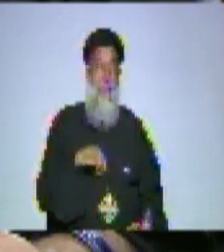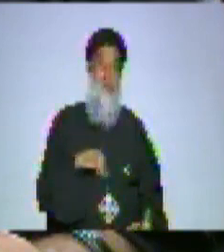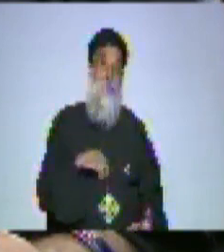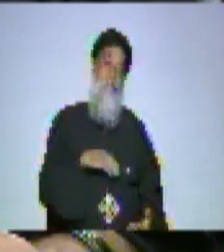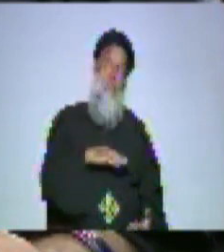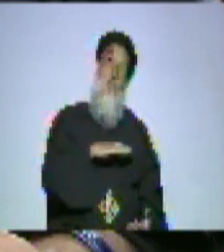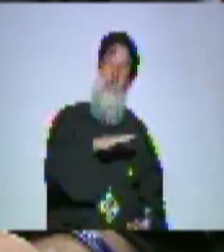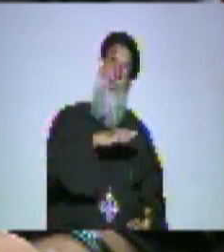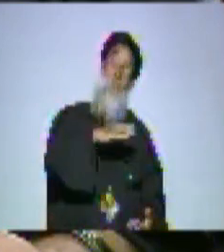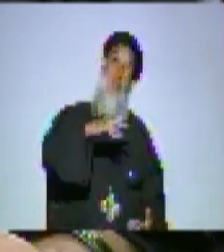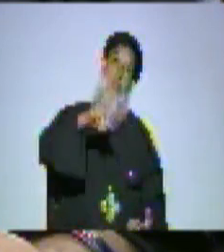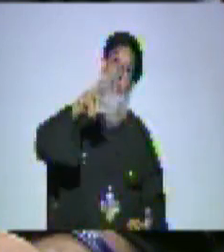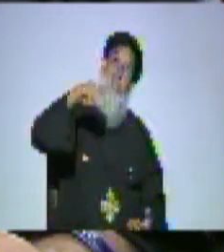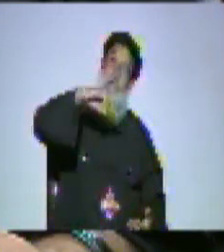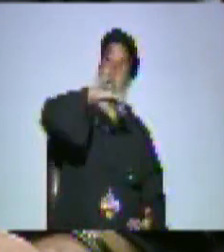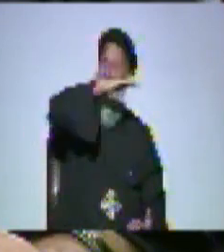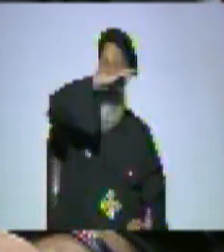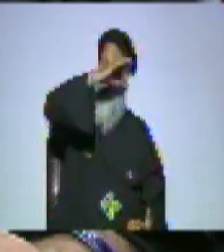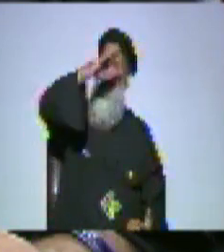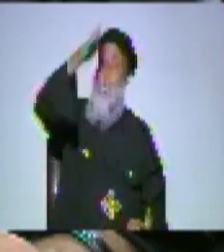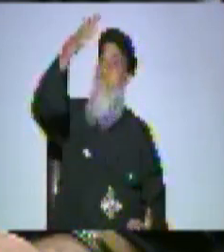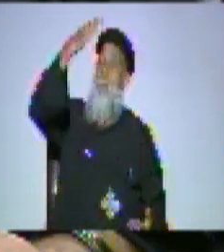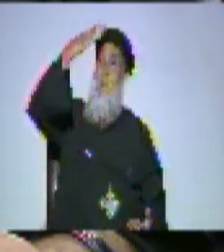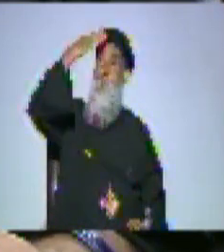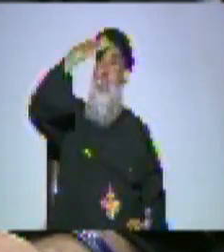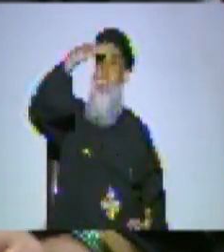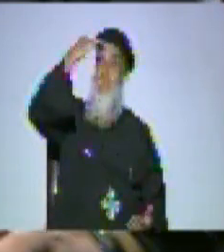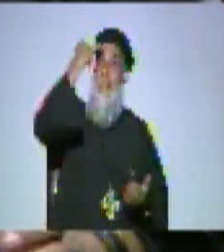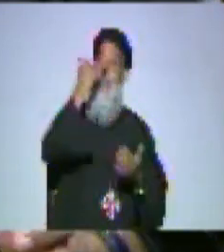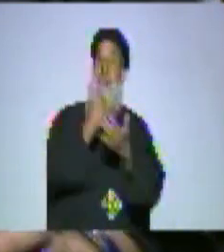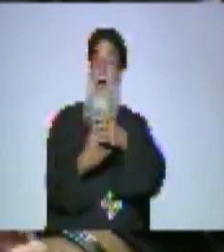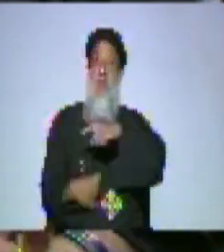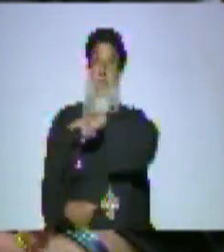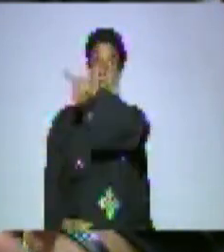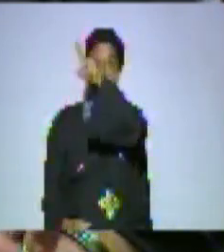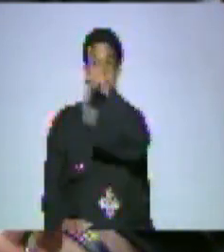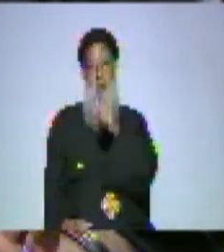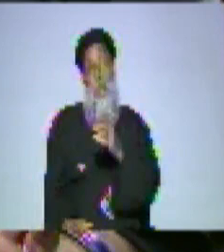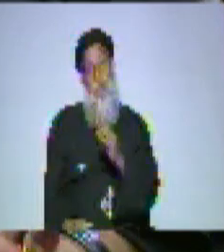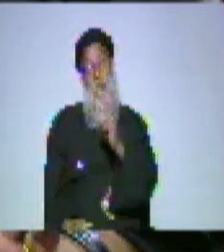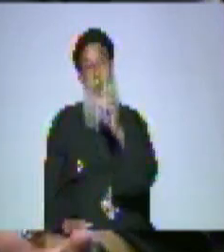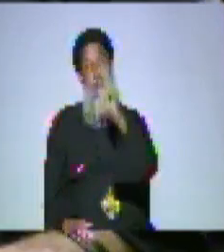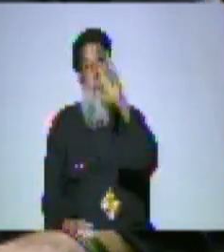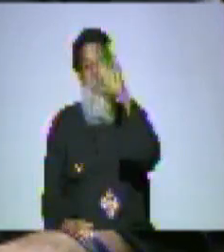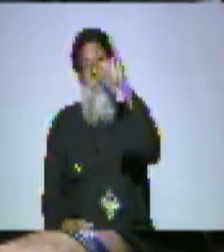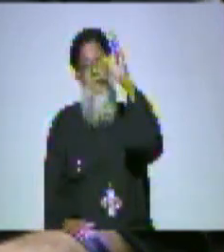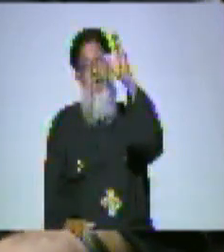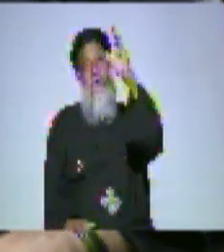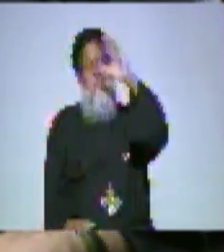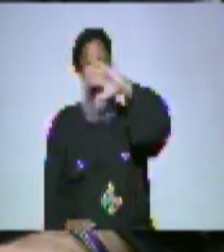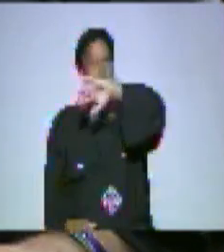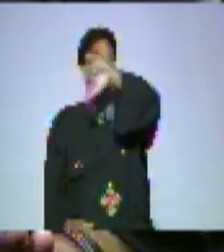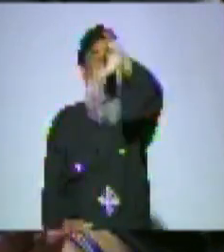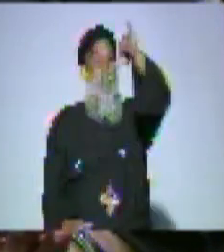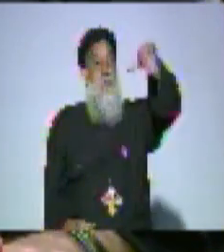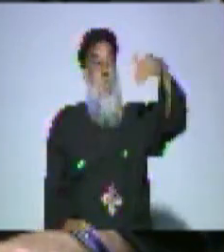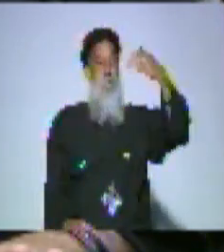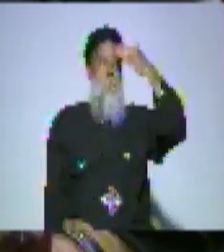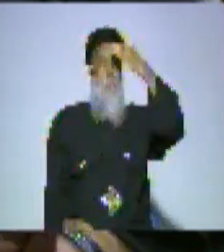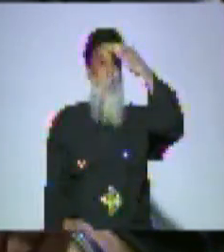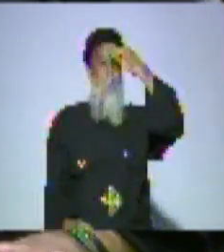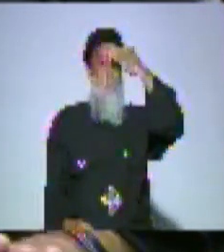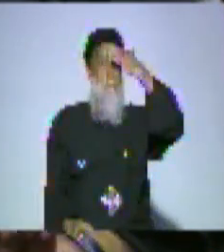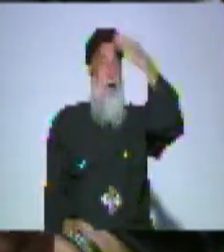الانهار في هذه السنه لكي يباركها المسيحي لهنا ويساعدها كمقدارها عن